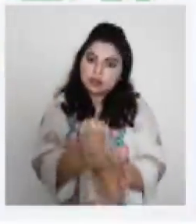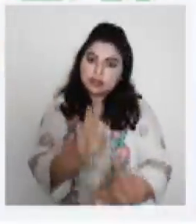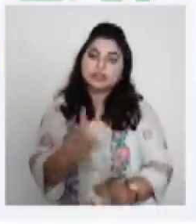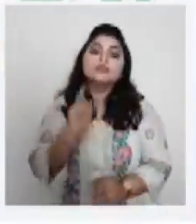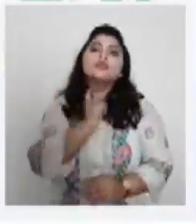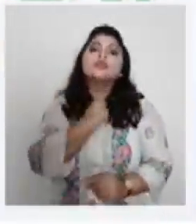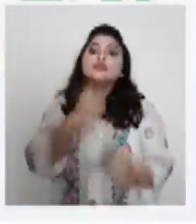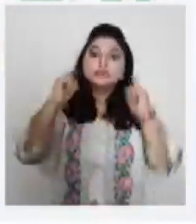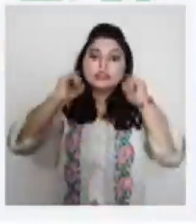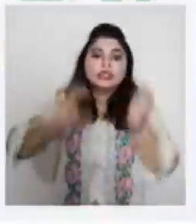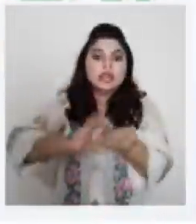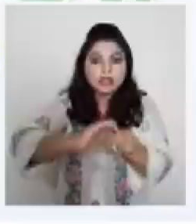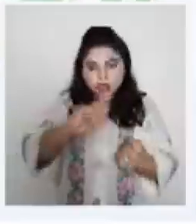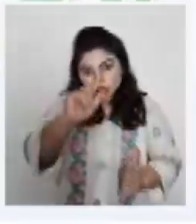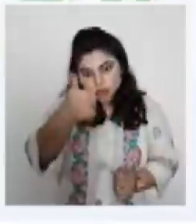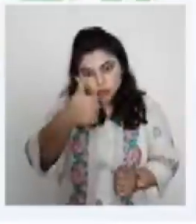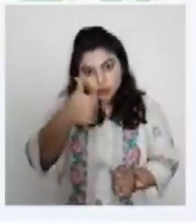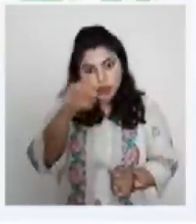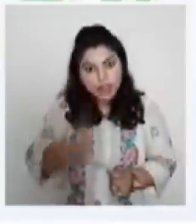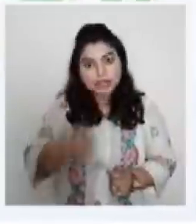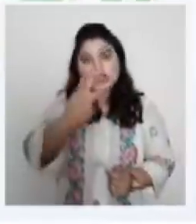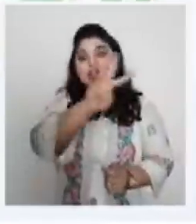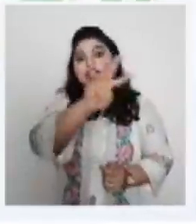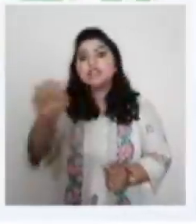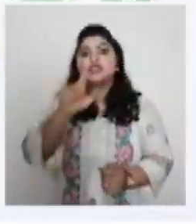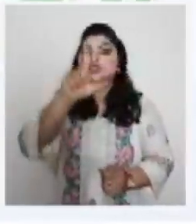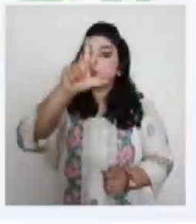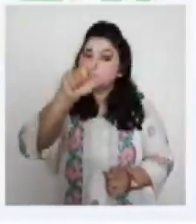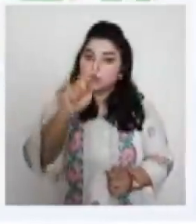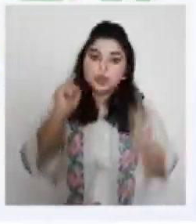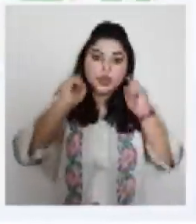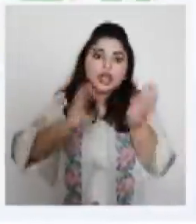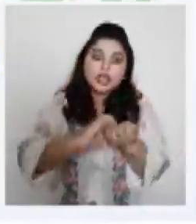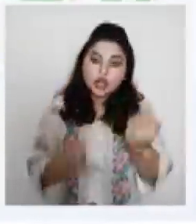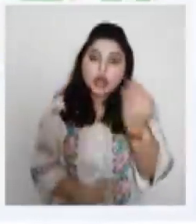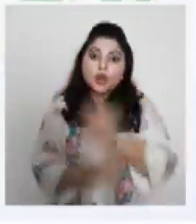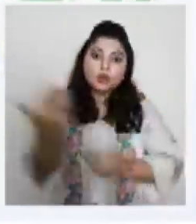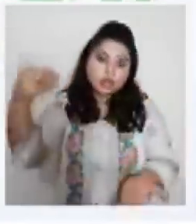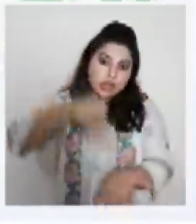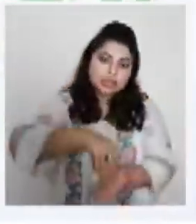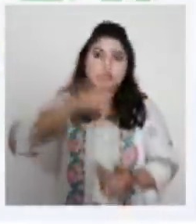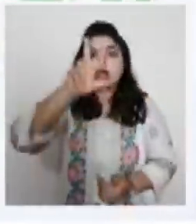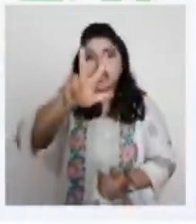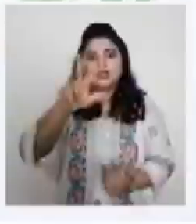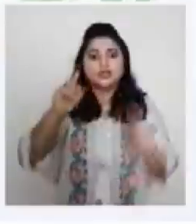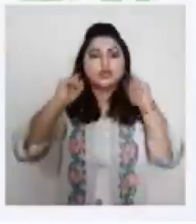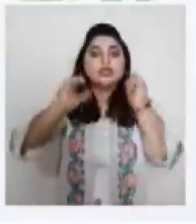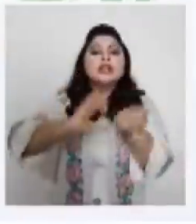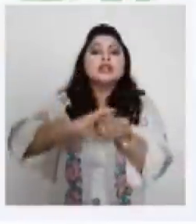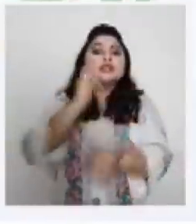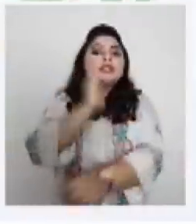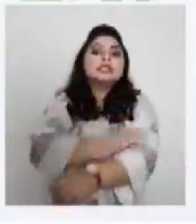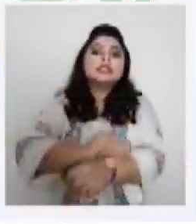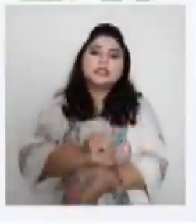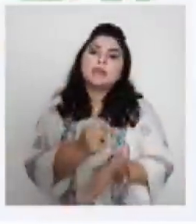১,১৮,৬২,৫৯৪টি এবং অনলাইন প্ল্যাটফর্ম মুক্তপাঠে হটলাইন সেবা দেওয়ার জন্য প্রশিক্ষণপ্রাপ্ত চিকিৎসক ১৬,৩৭০ জন।